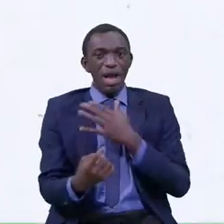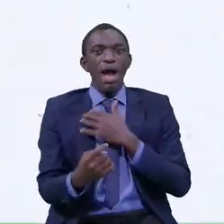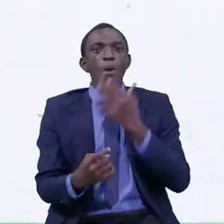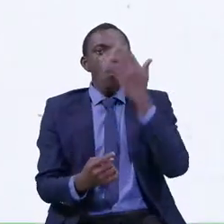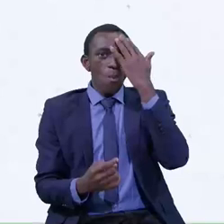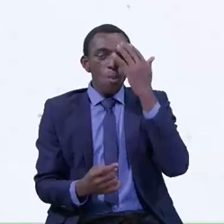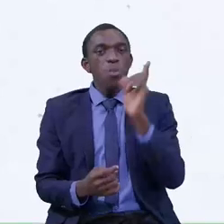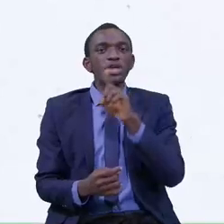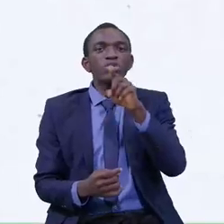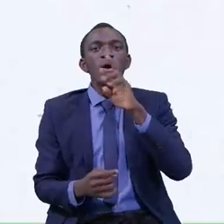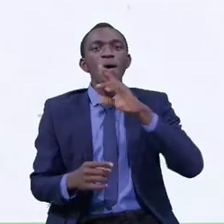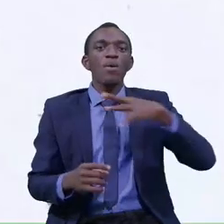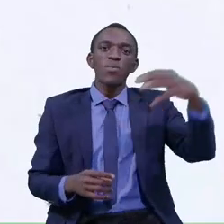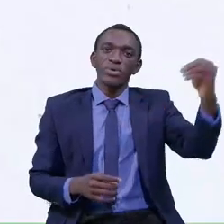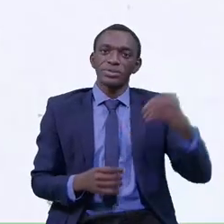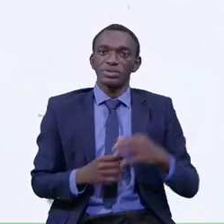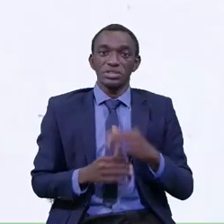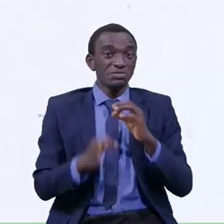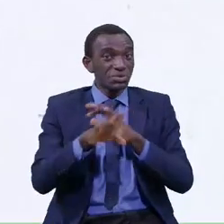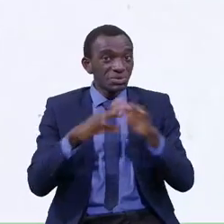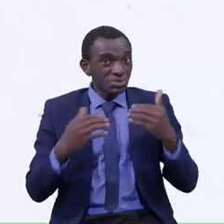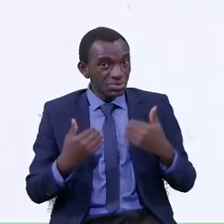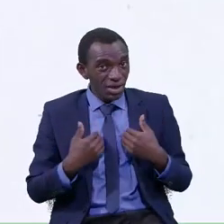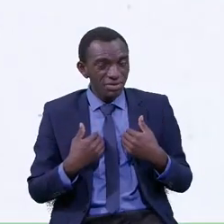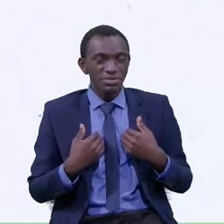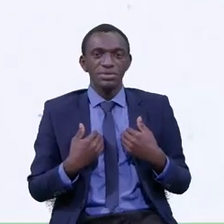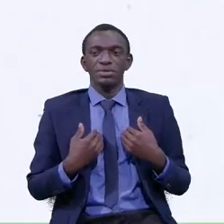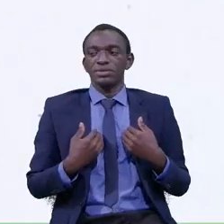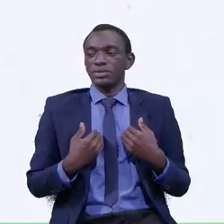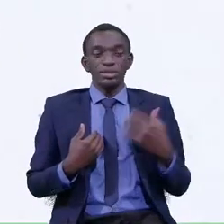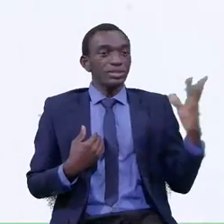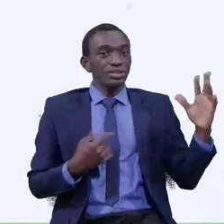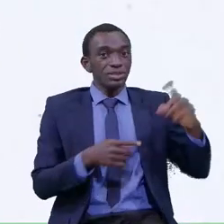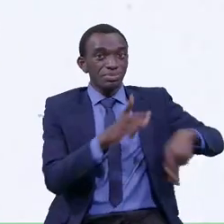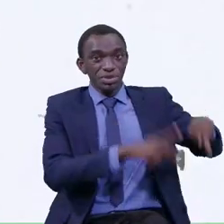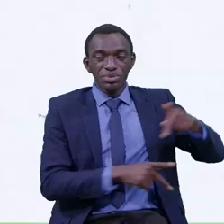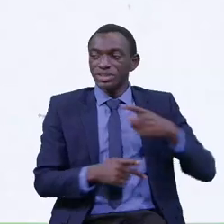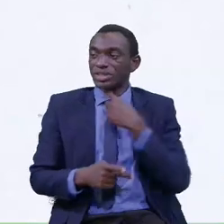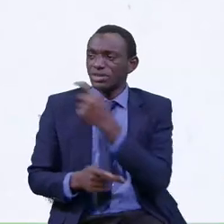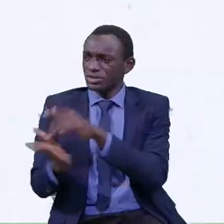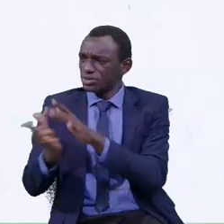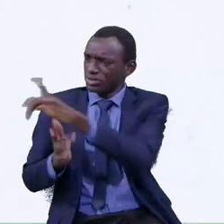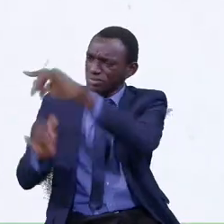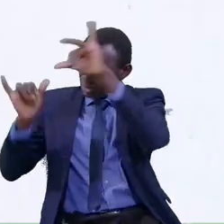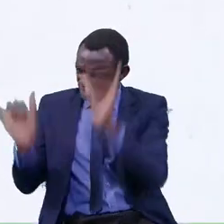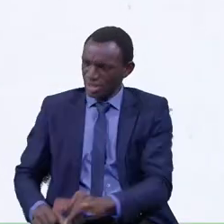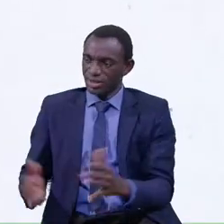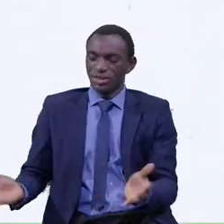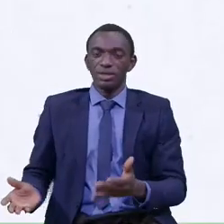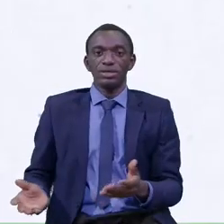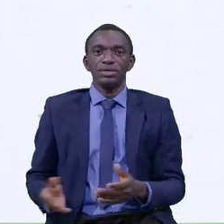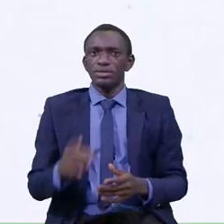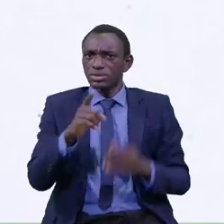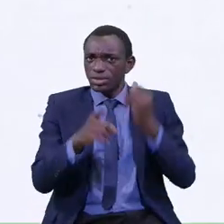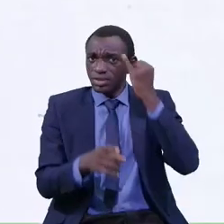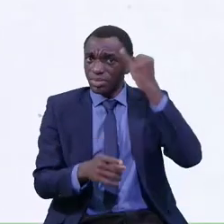vas. Ils disent, reste ici. Imaginez-vous si Jésus était resté